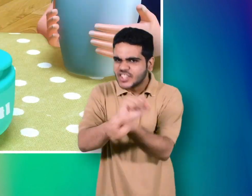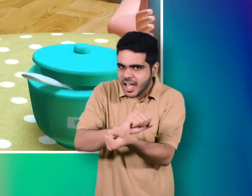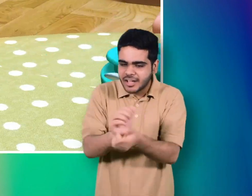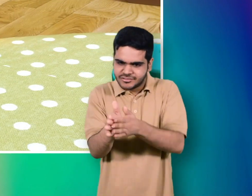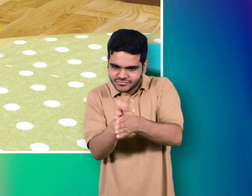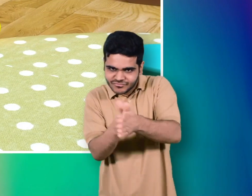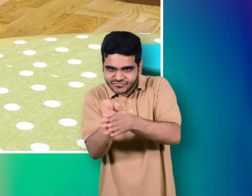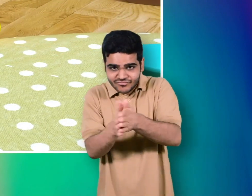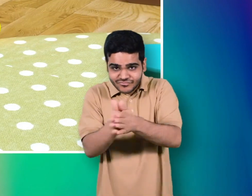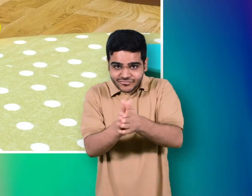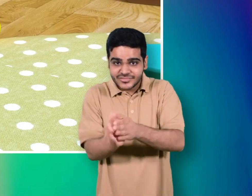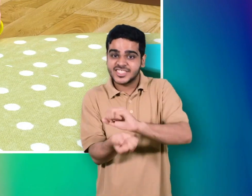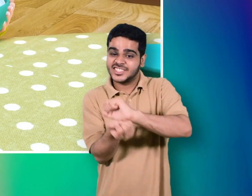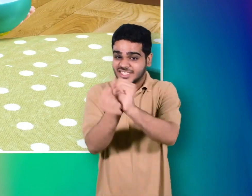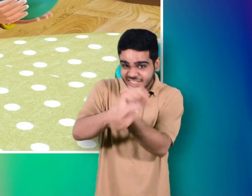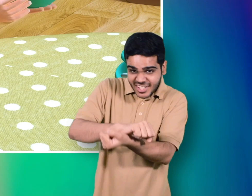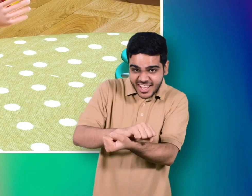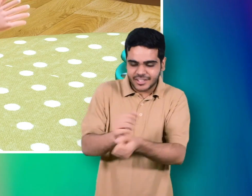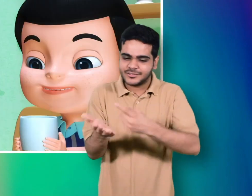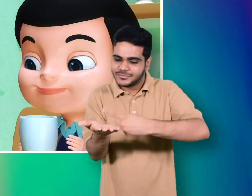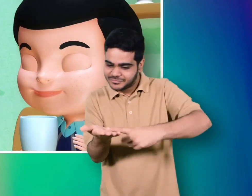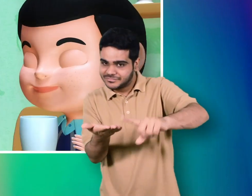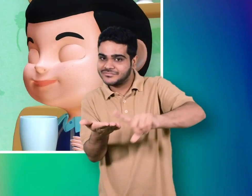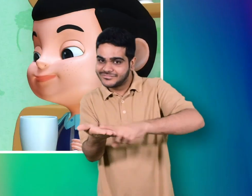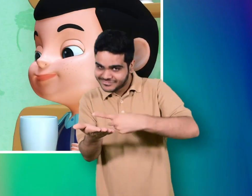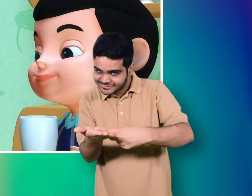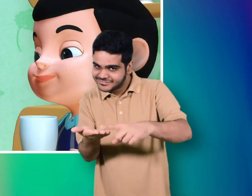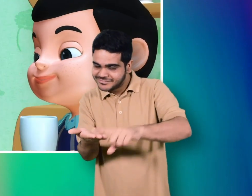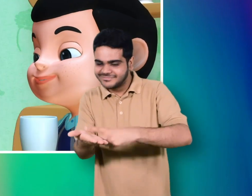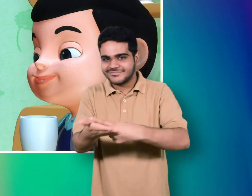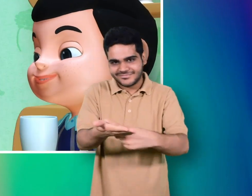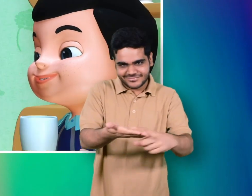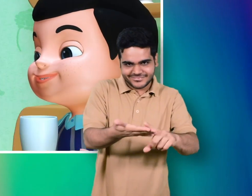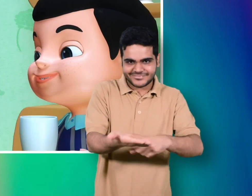दही बनाकर उसको मत कर कभी बना,